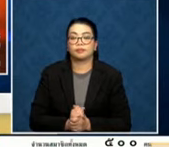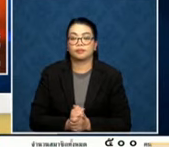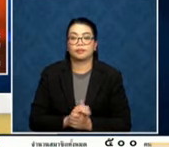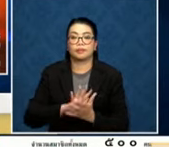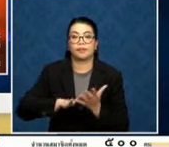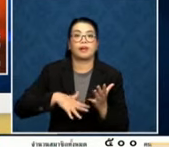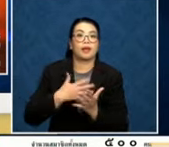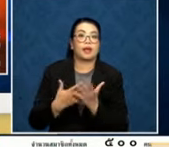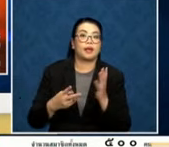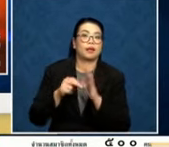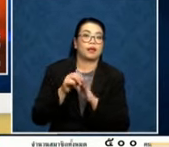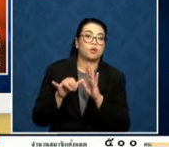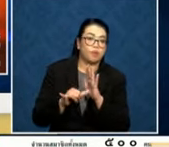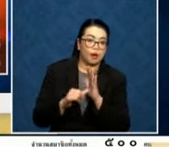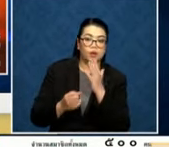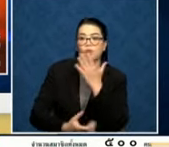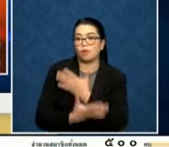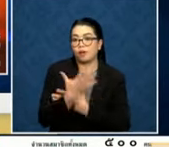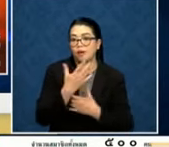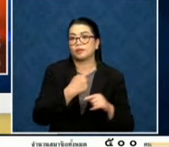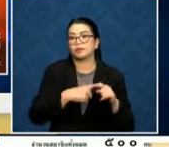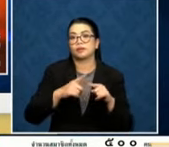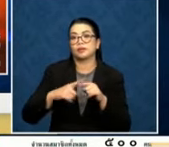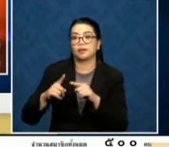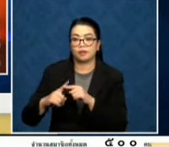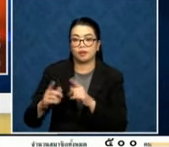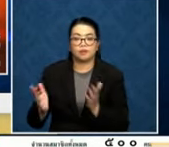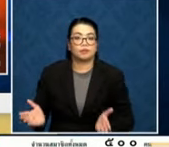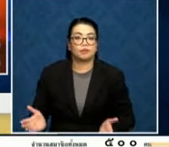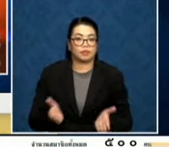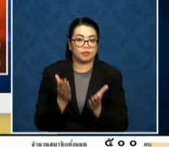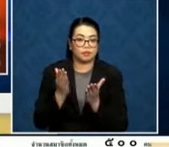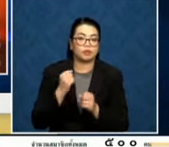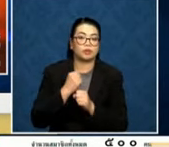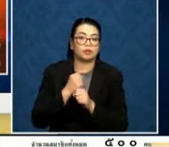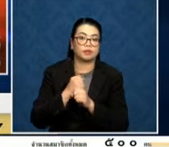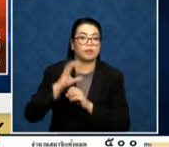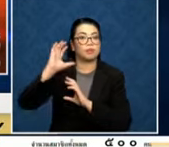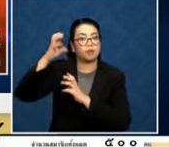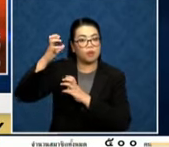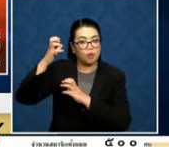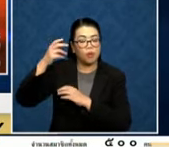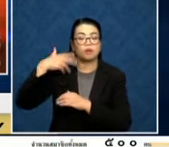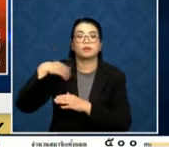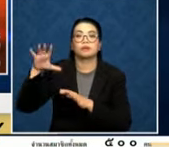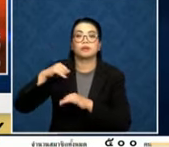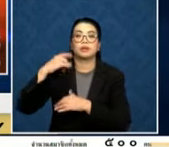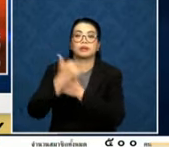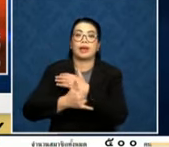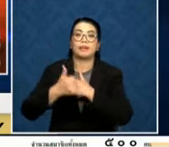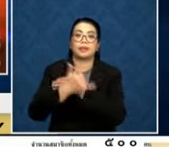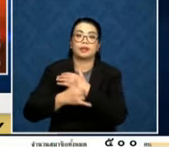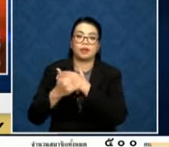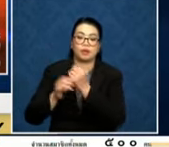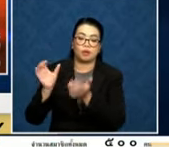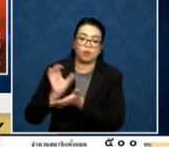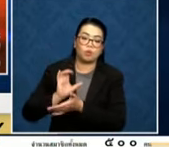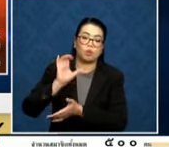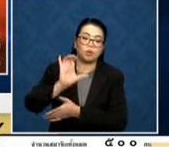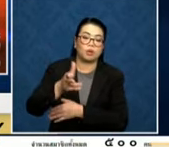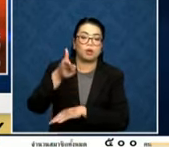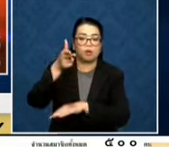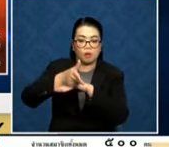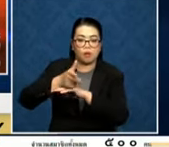นโยบายนะครับการขยายโอกาสก็เช่นกันครับการสนับสนุนการถ่ายทำภาพยนตร์ต่างประเทศในไทยเนี่ยนะครับด้วยเม็ดเงินลงทุนที่ขอ